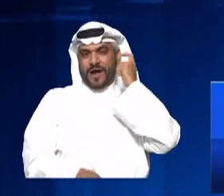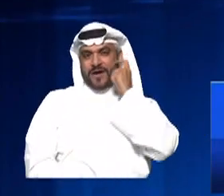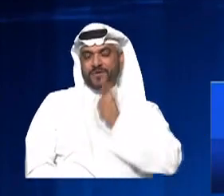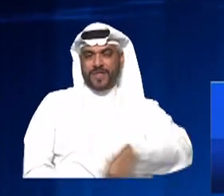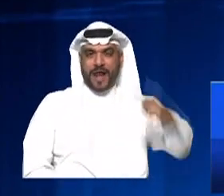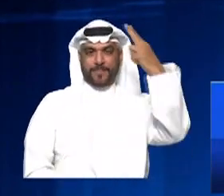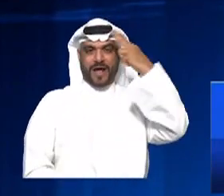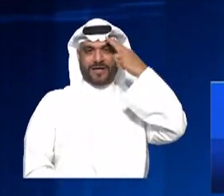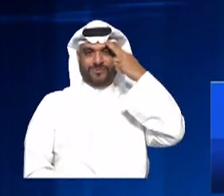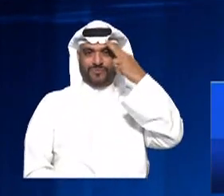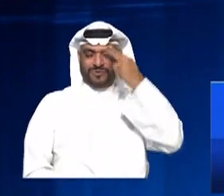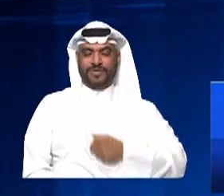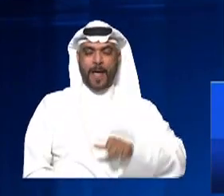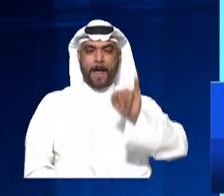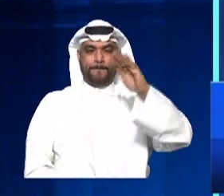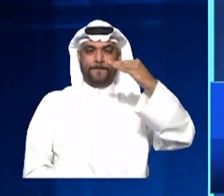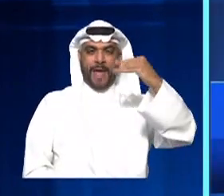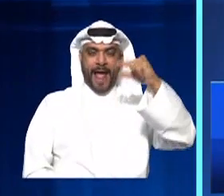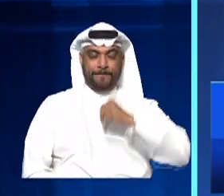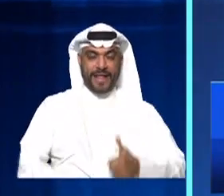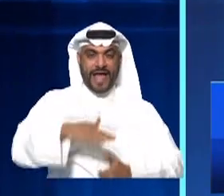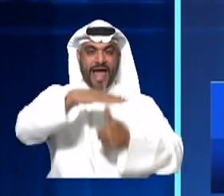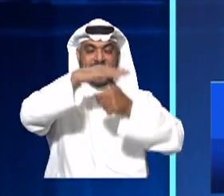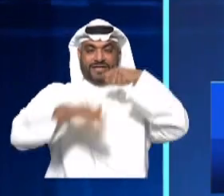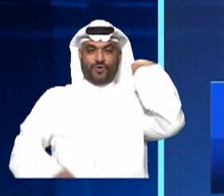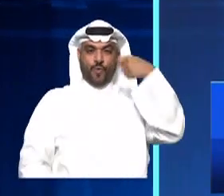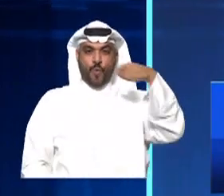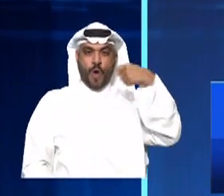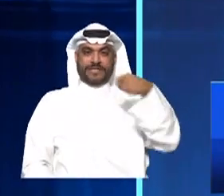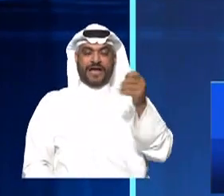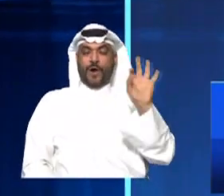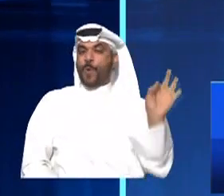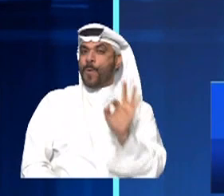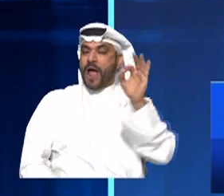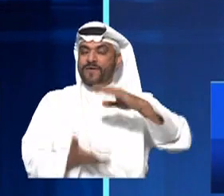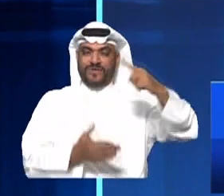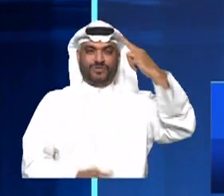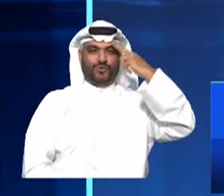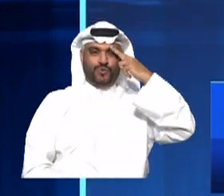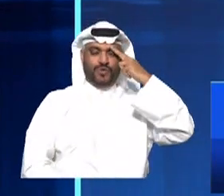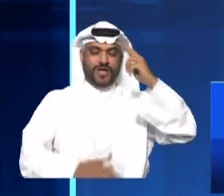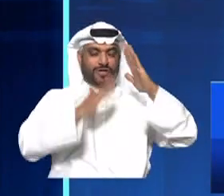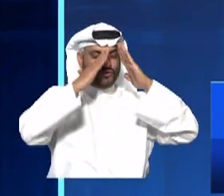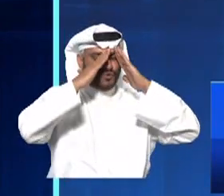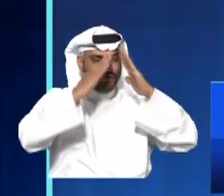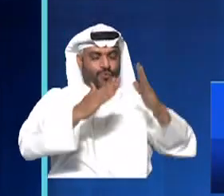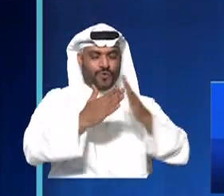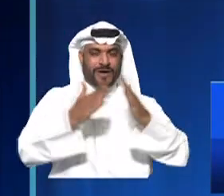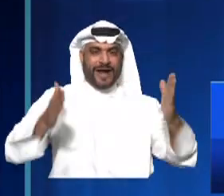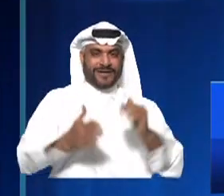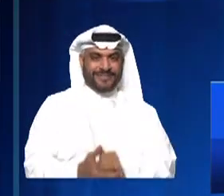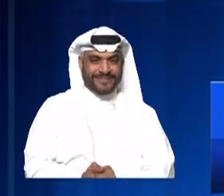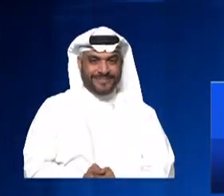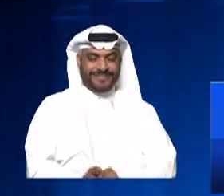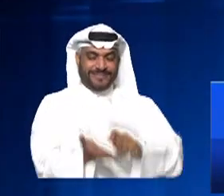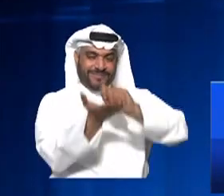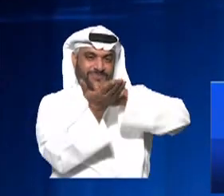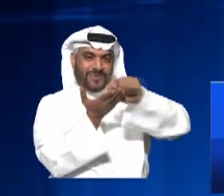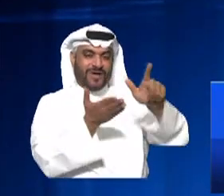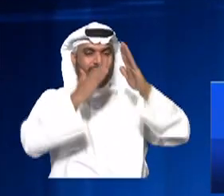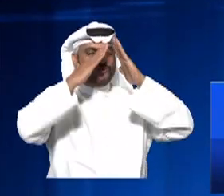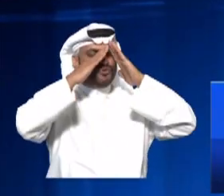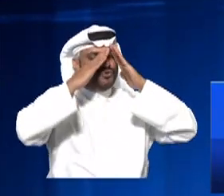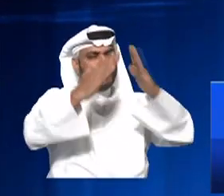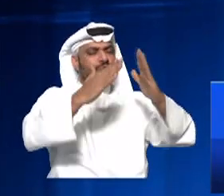آل سعود ولي العهد رئيس مجلس الوزراء في المملكة العربية السعودية الشقيقة. أعرب فيها سموه عن